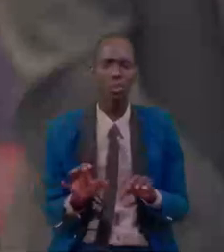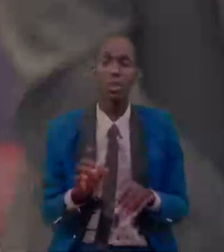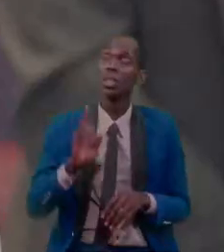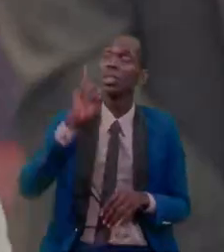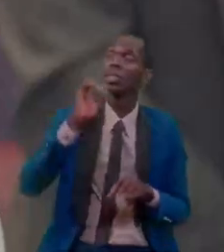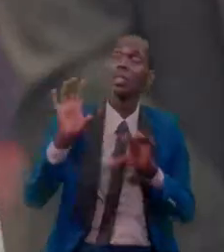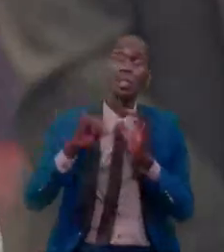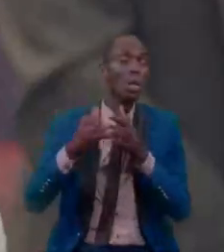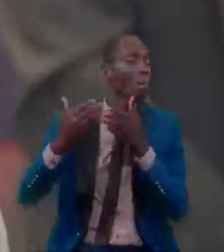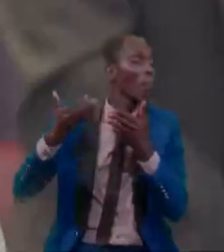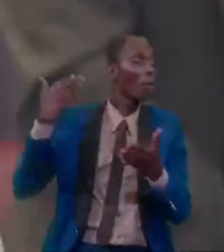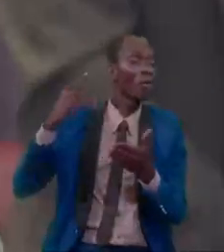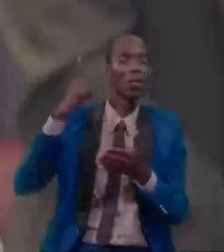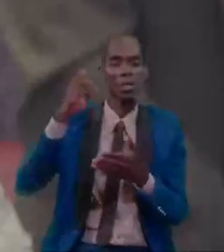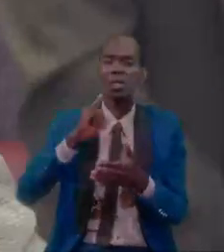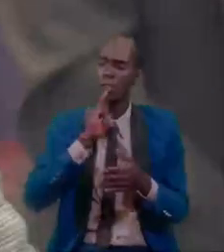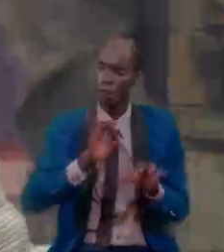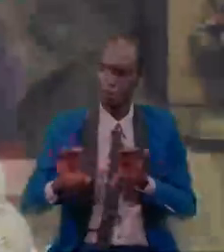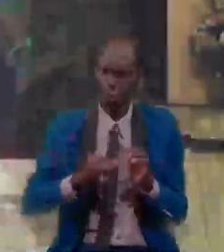Il a fait, il le fait ce jour.